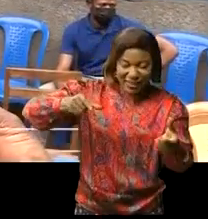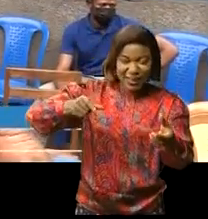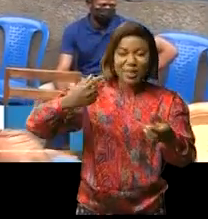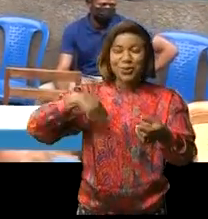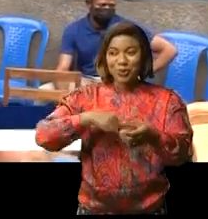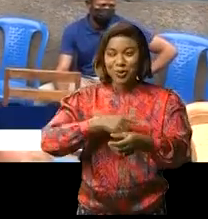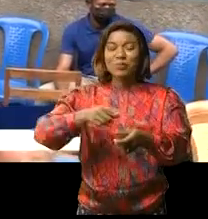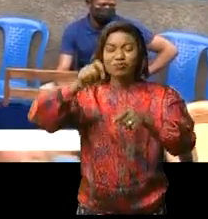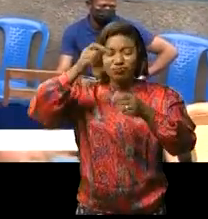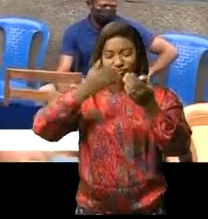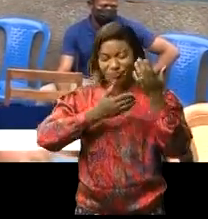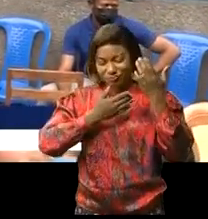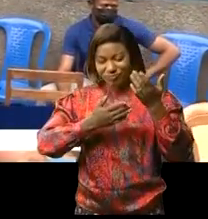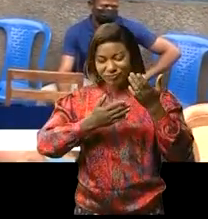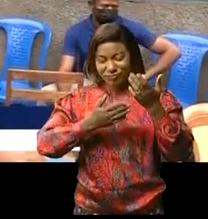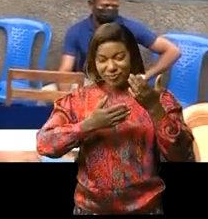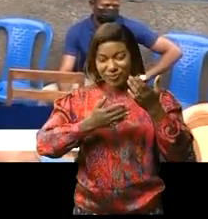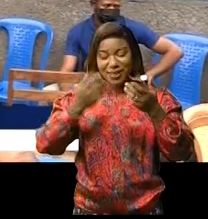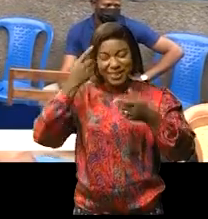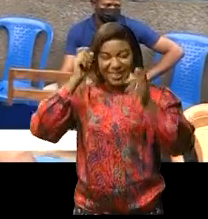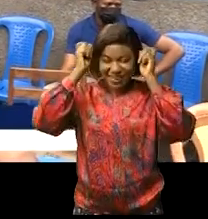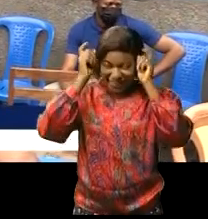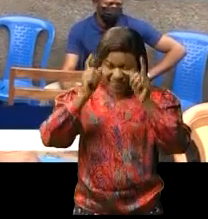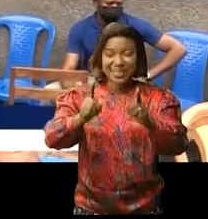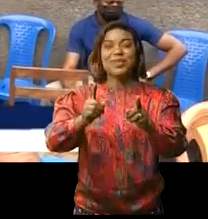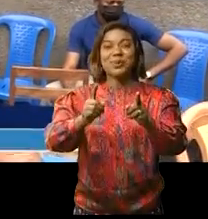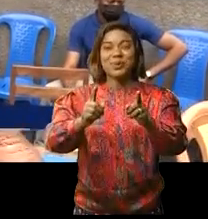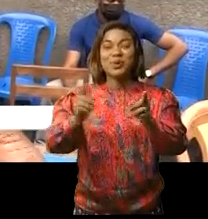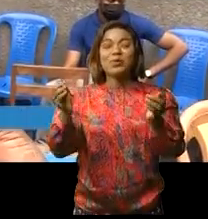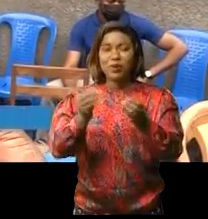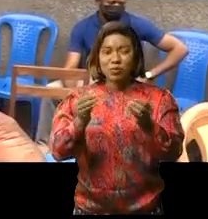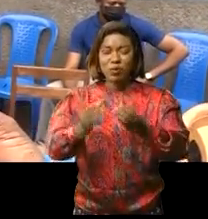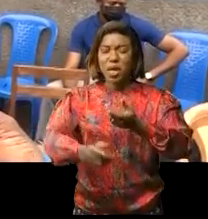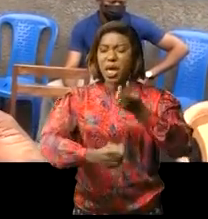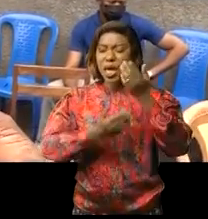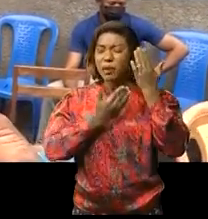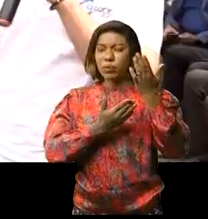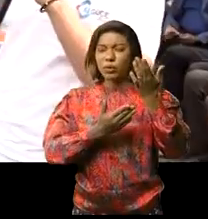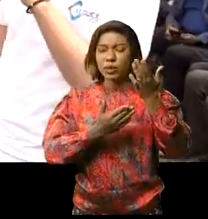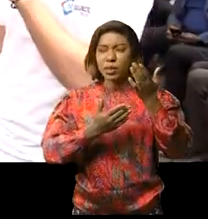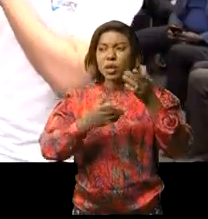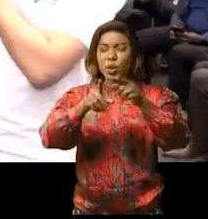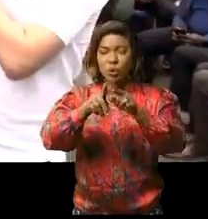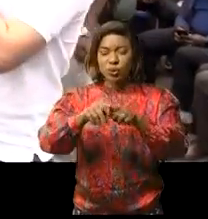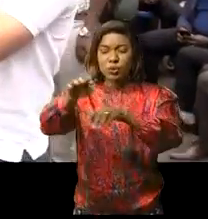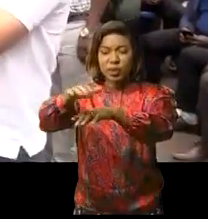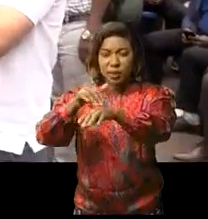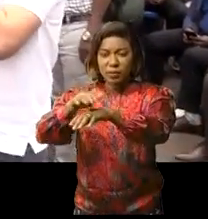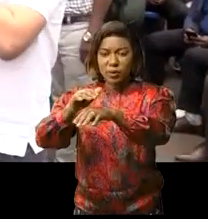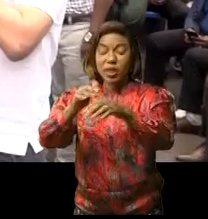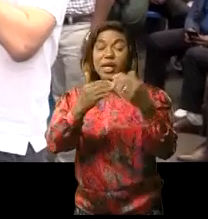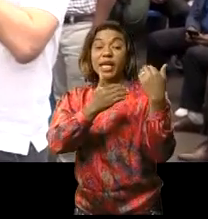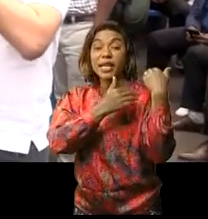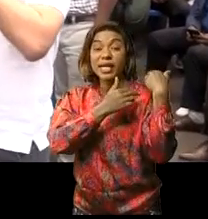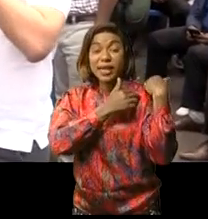sommes intéressés sur l'éducation. Donc c'est l'un des piliers qui intéresse plus Ségus RDC. Nous appelons ça